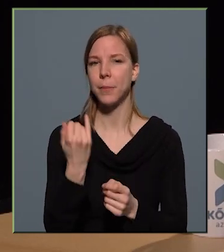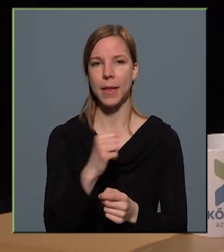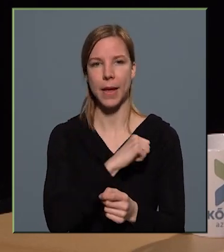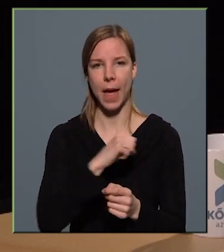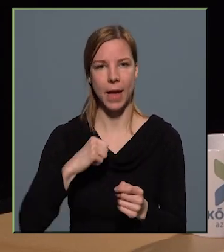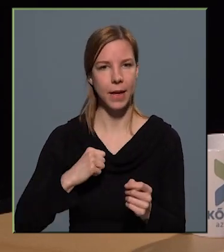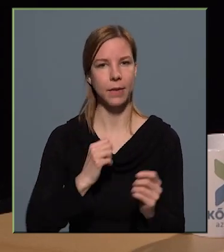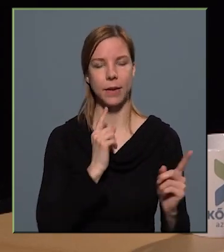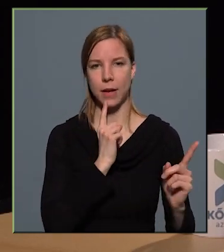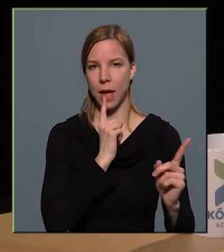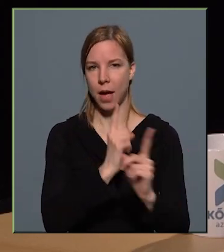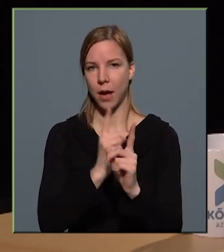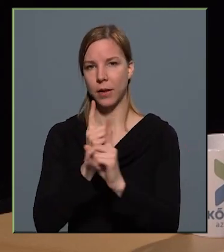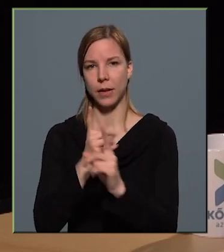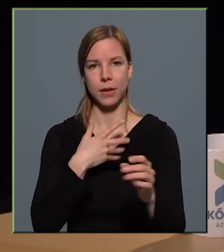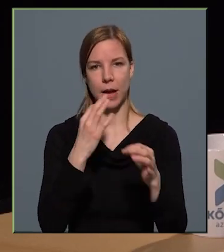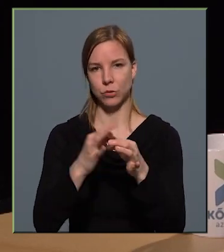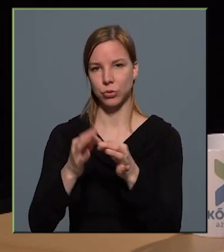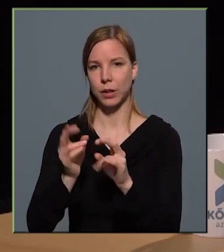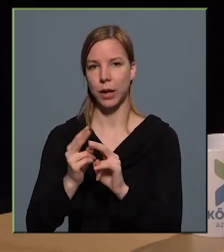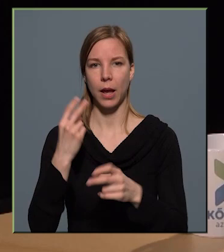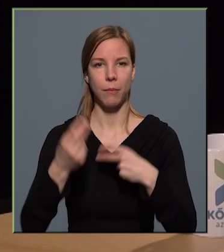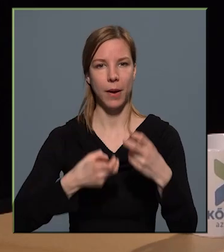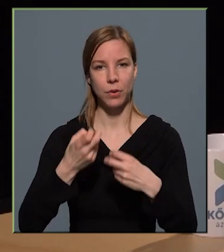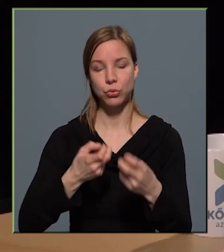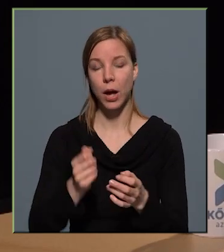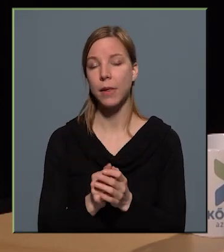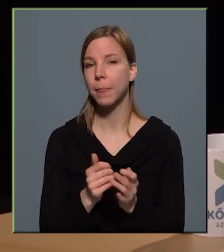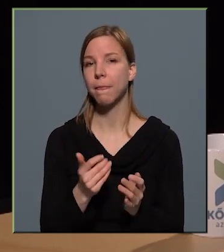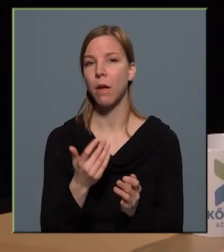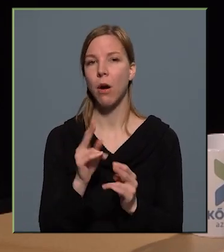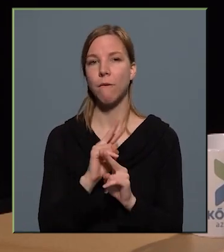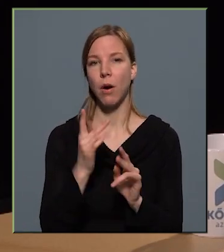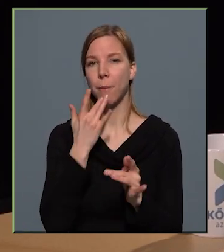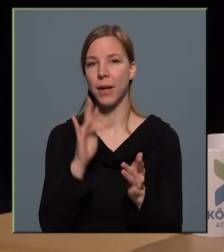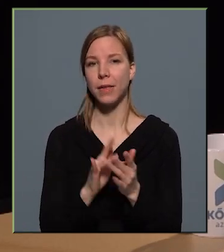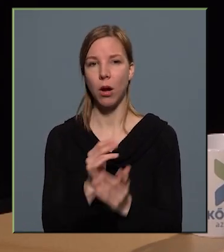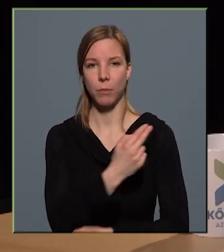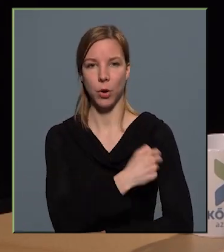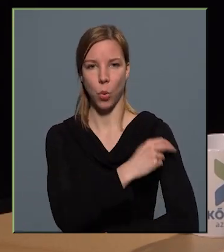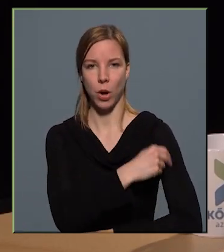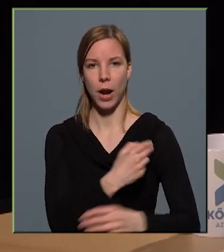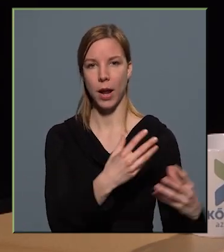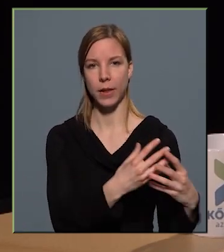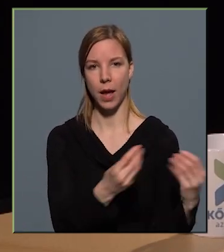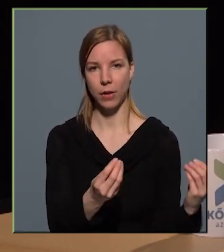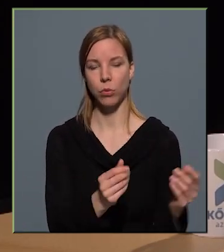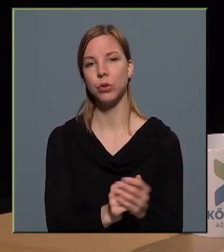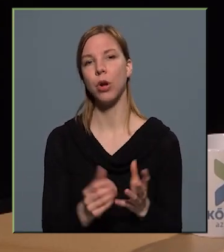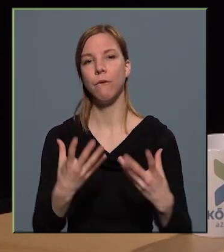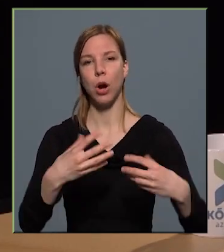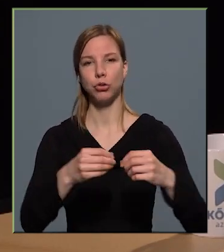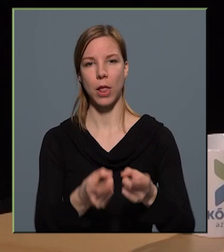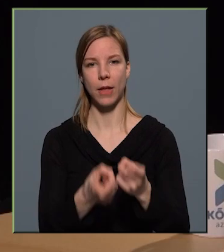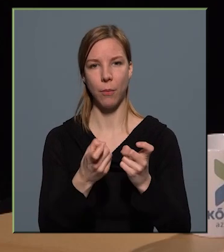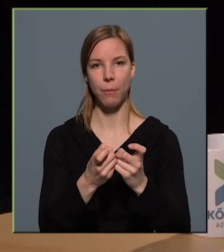kell ezeket az eseteket megvizsgálni. Vannak példák ugye kórházi eltűnésekről, családból,